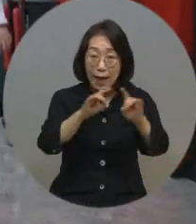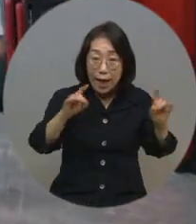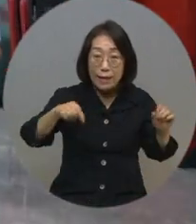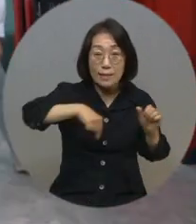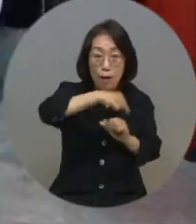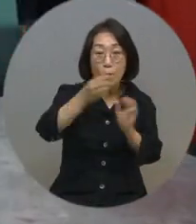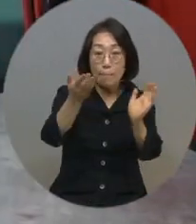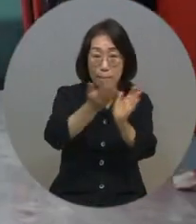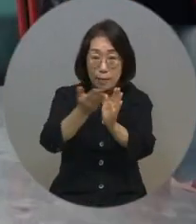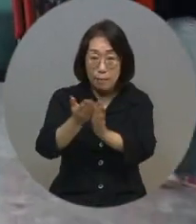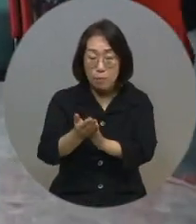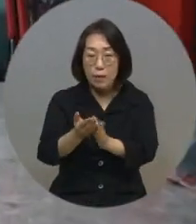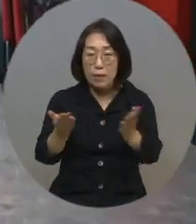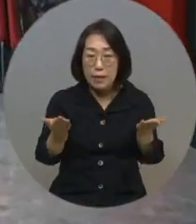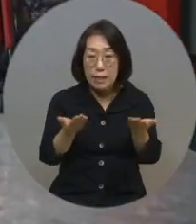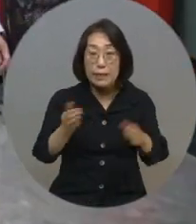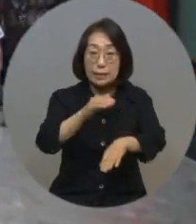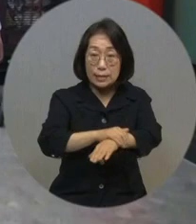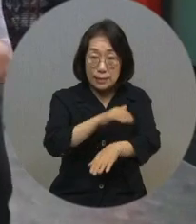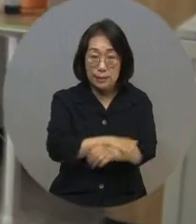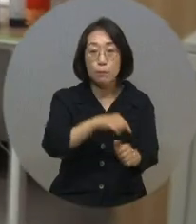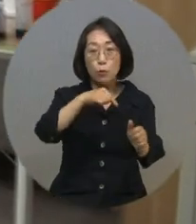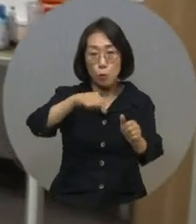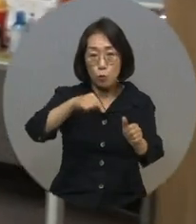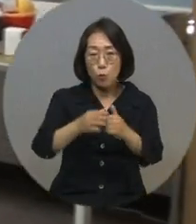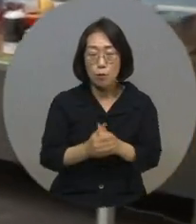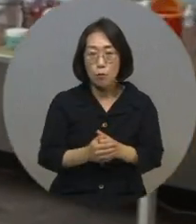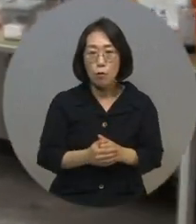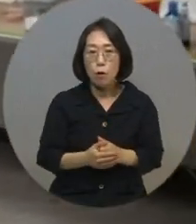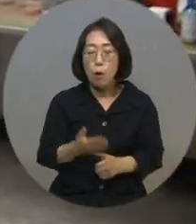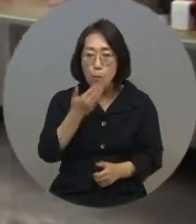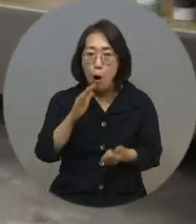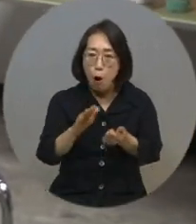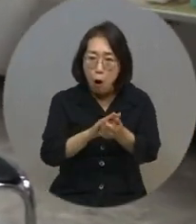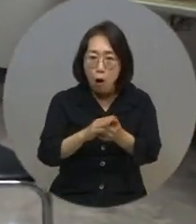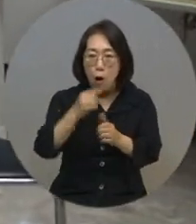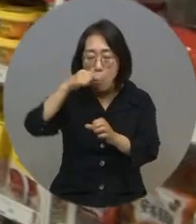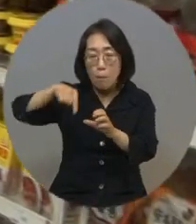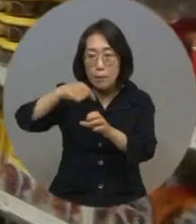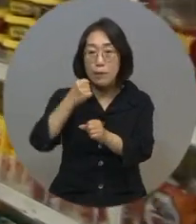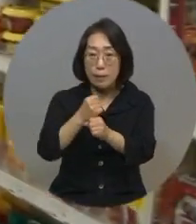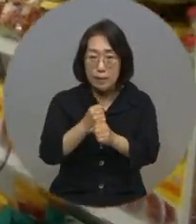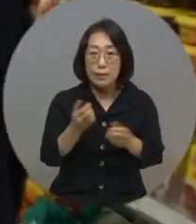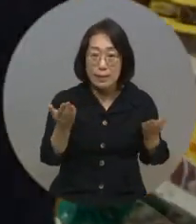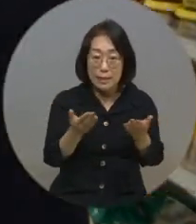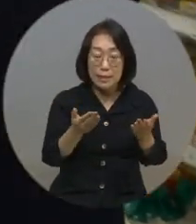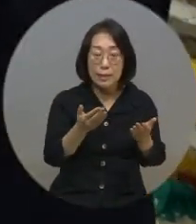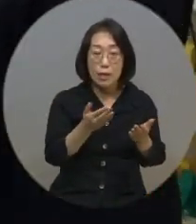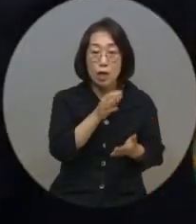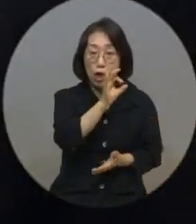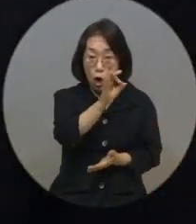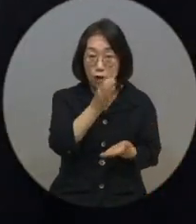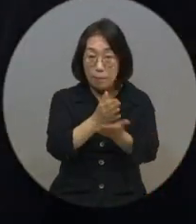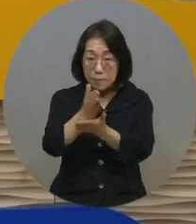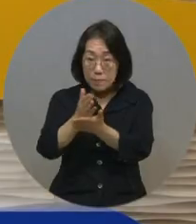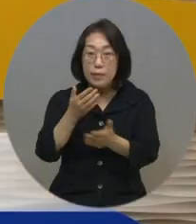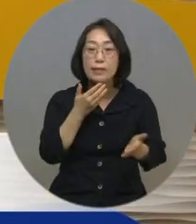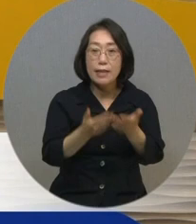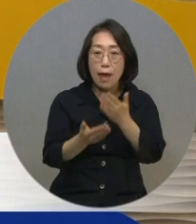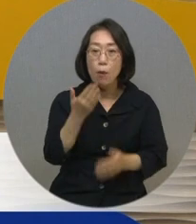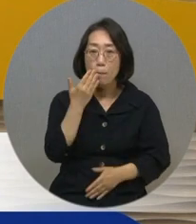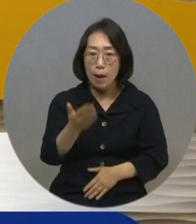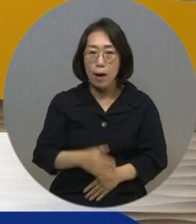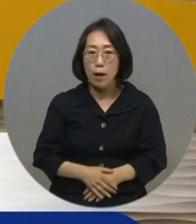특성에 맞는 직업 훈련을 실시할 뿐 아니라 외식 서비스, 바리스타 등 10개의 직업체험관을 운영하고 있습니다.